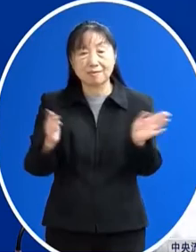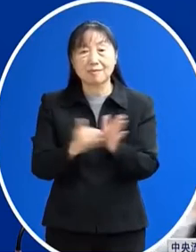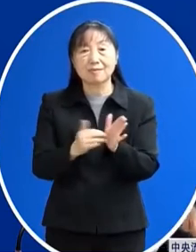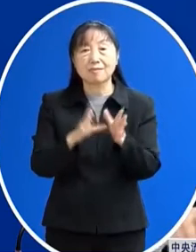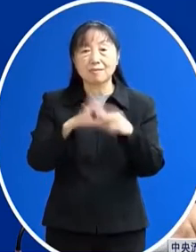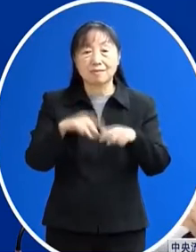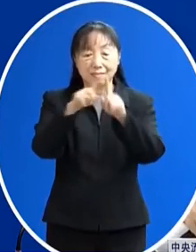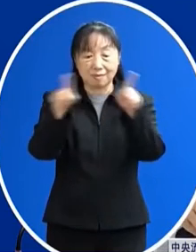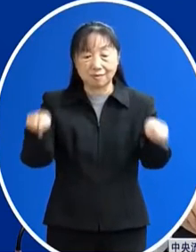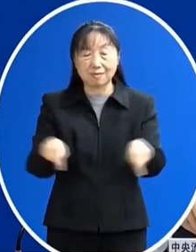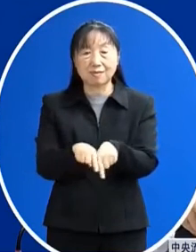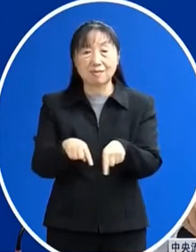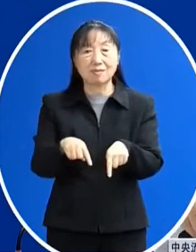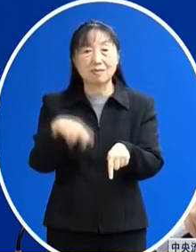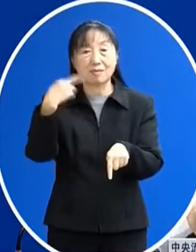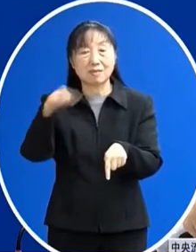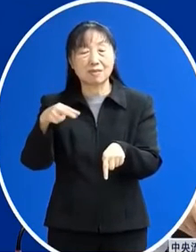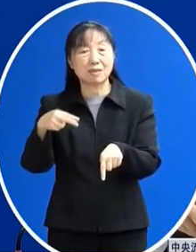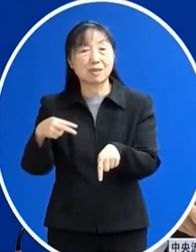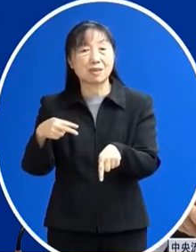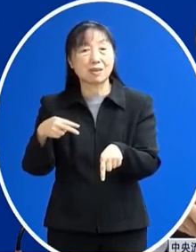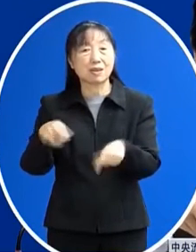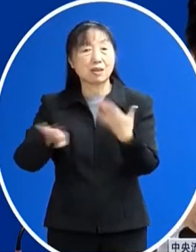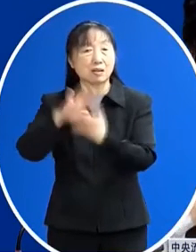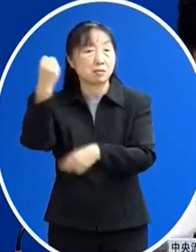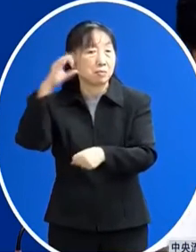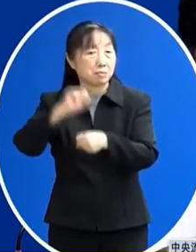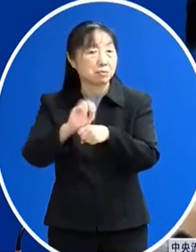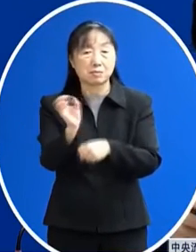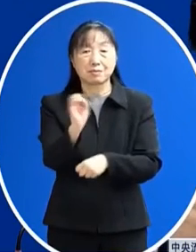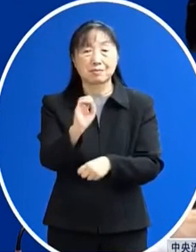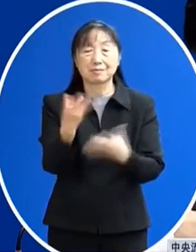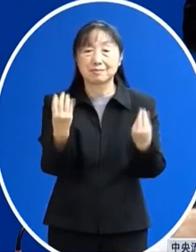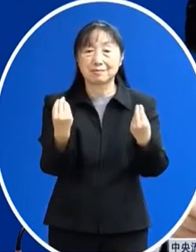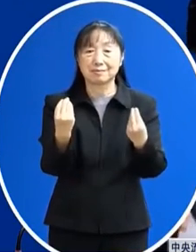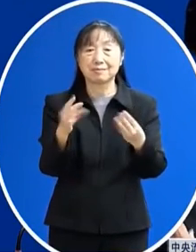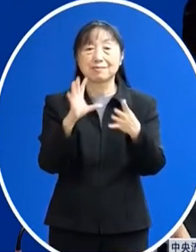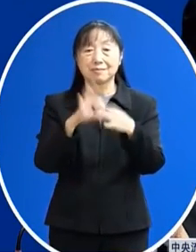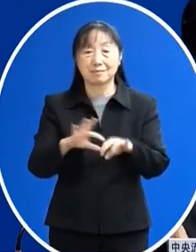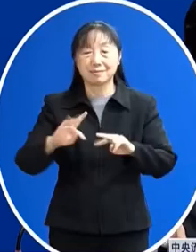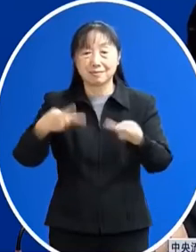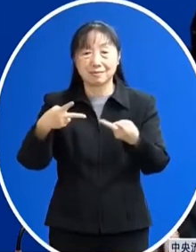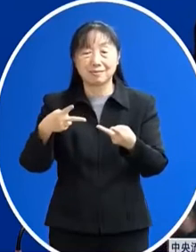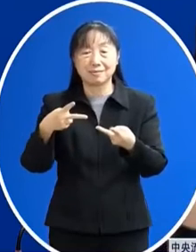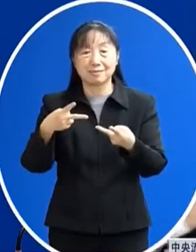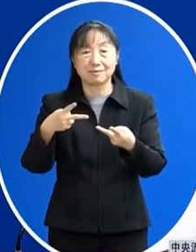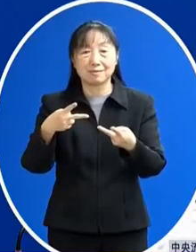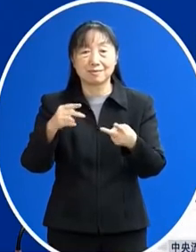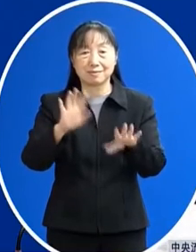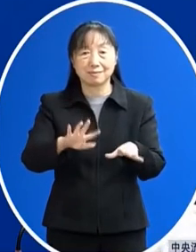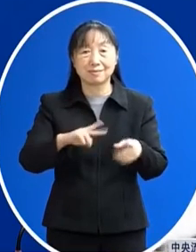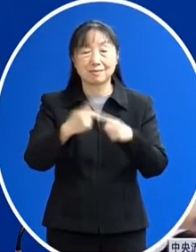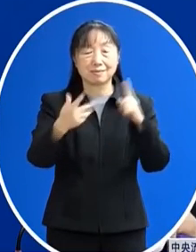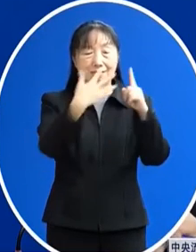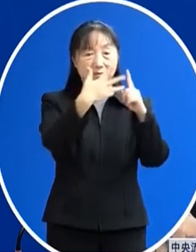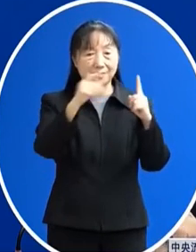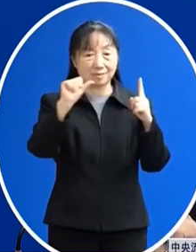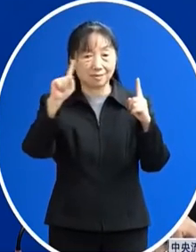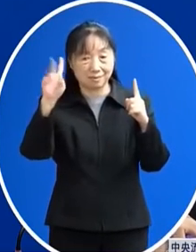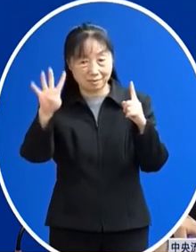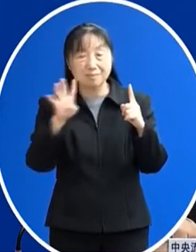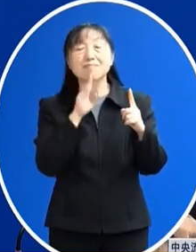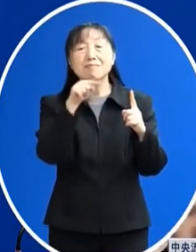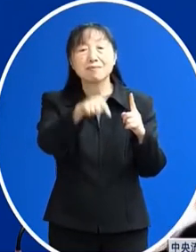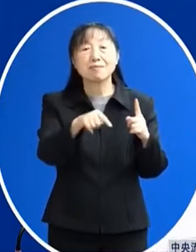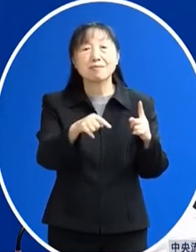张首版预期大概不会再有这个额外新增的个案，我们就把它移到这个跟这个18514同餐厅